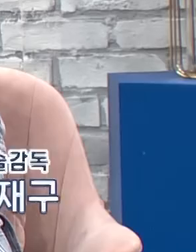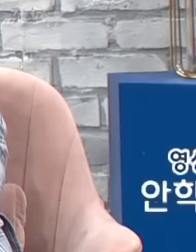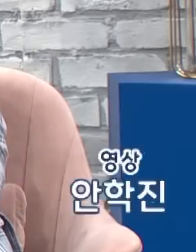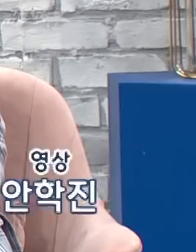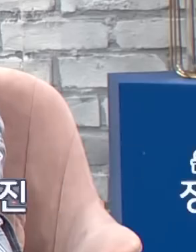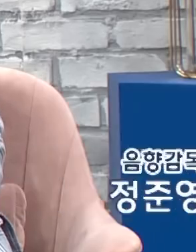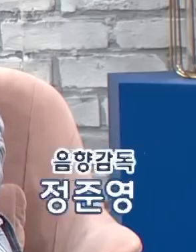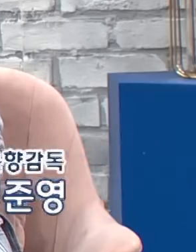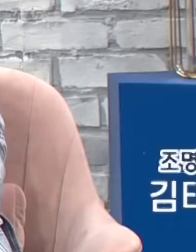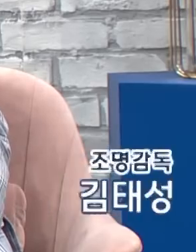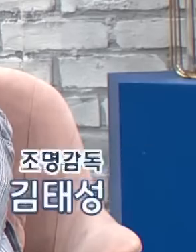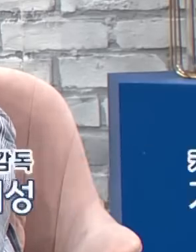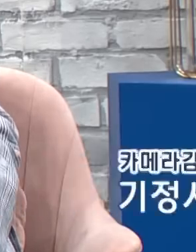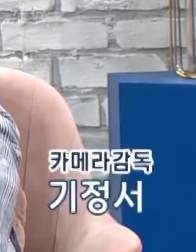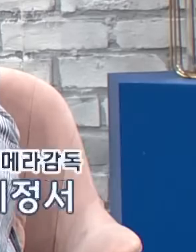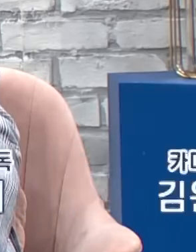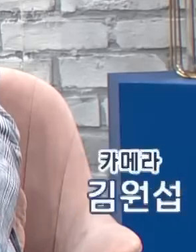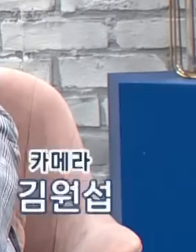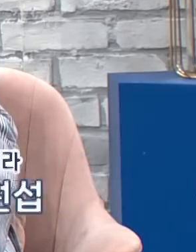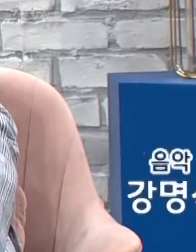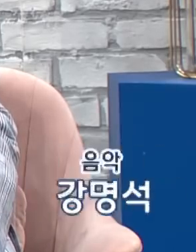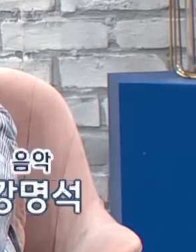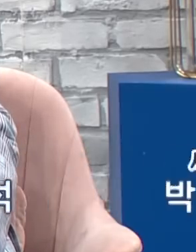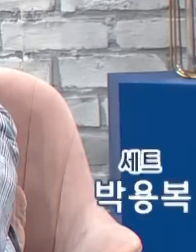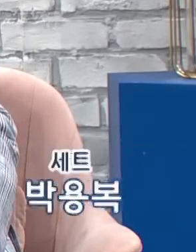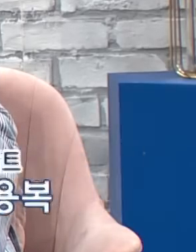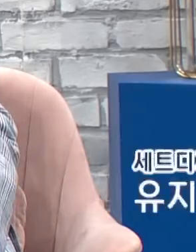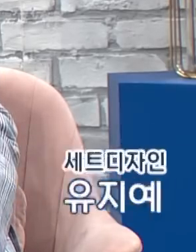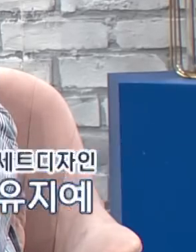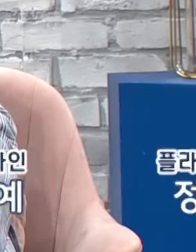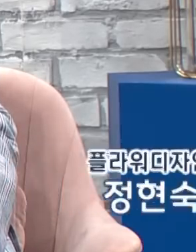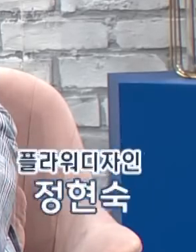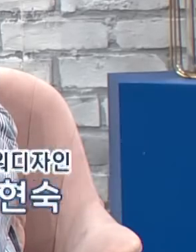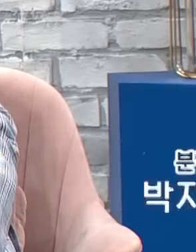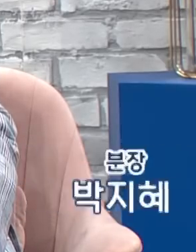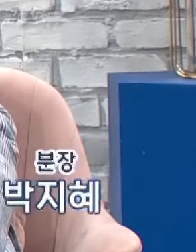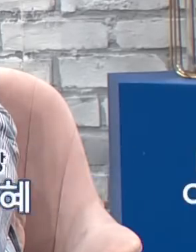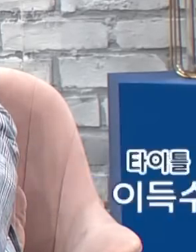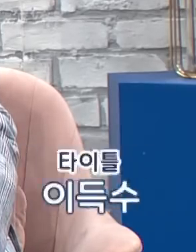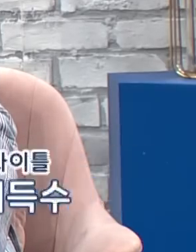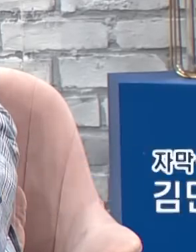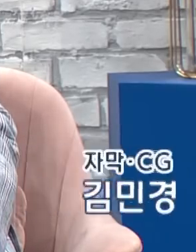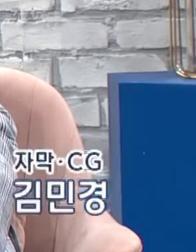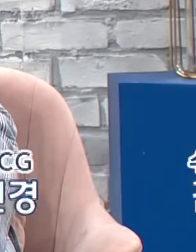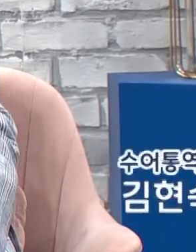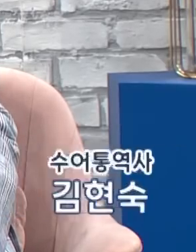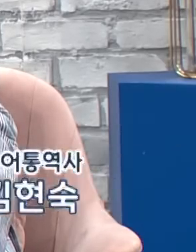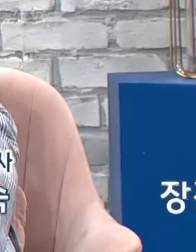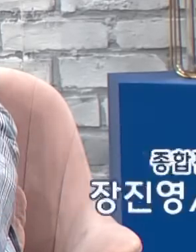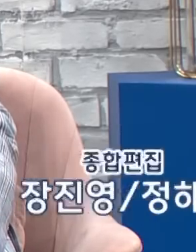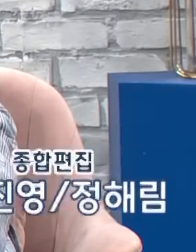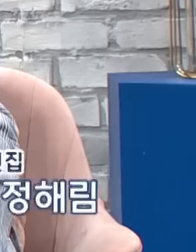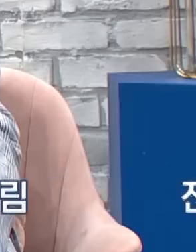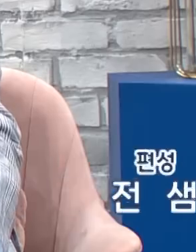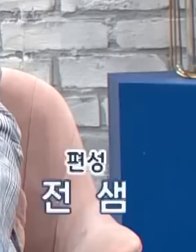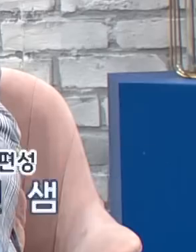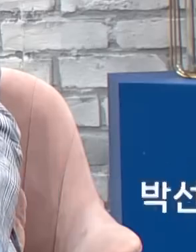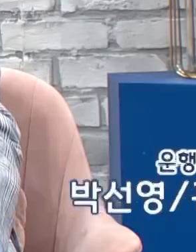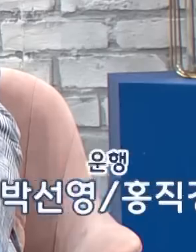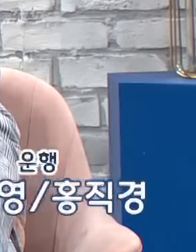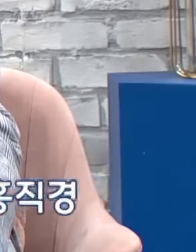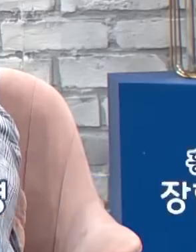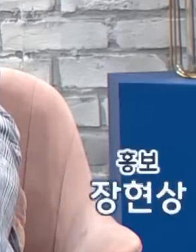오늘 나오셨습니다. 예, 아멘. 예. 힘들고 어렵더라도 꼭 주님 붙드시면 온전한 답의 길로 가실 수 아멘. 있을